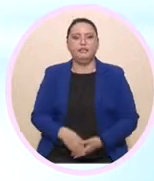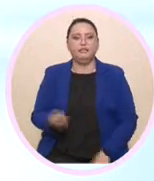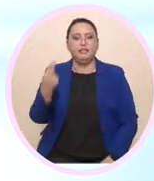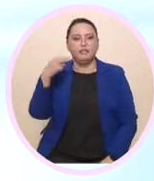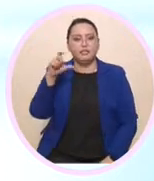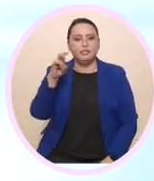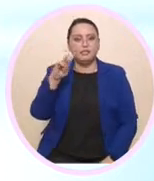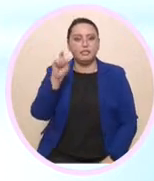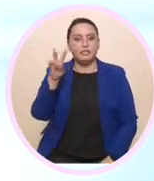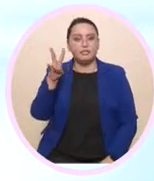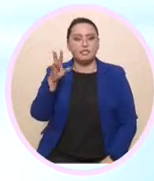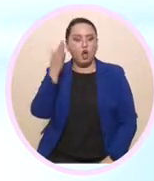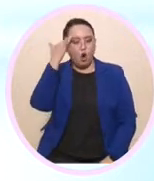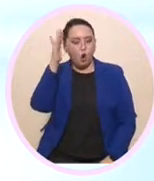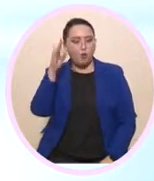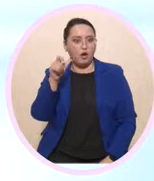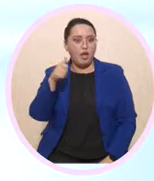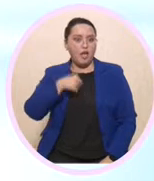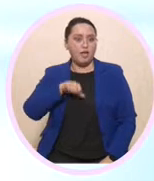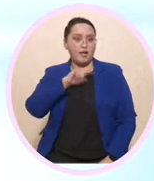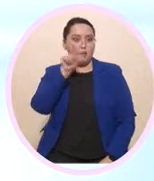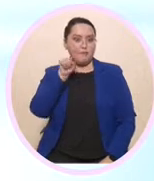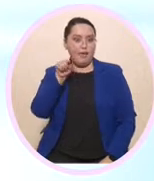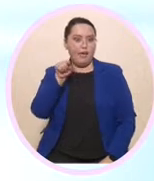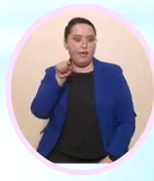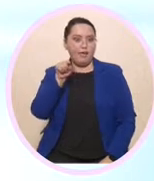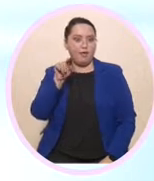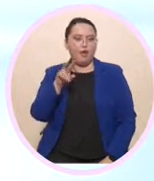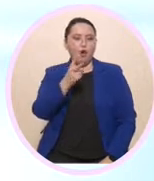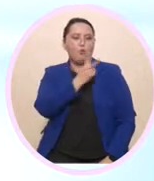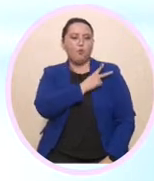бэ гэдгийг тодорхойлоход голлох үр гүйцэтгэж байгаа